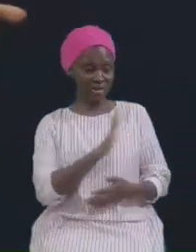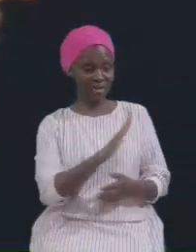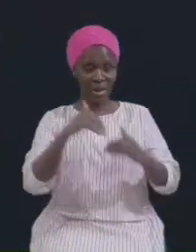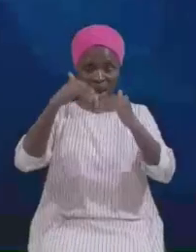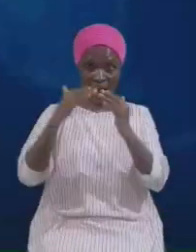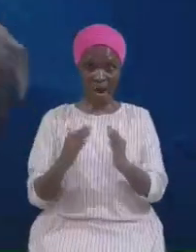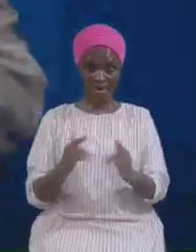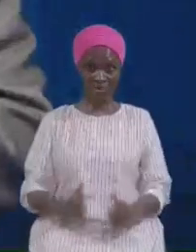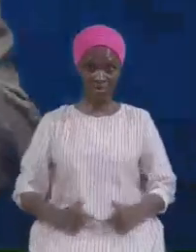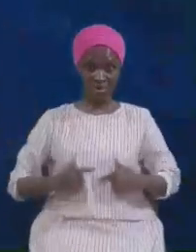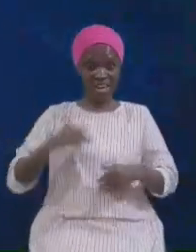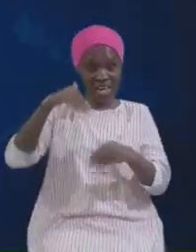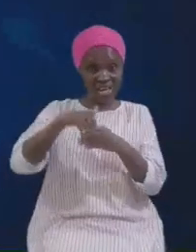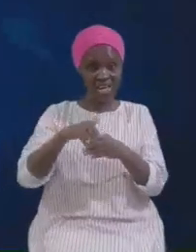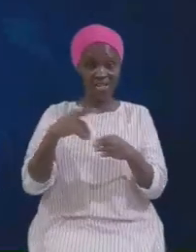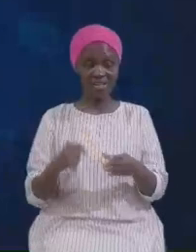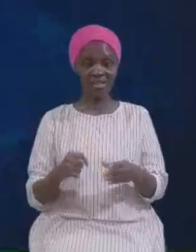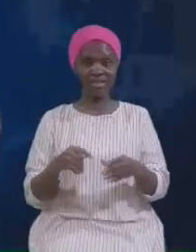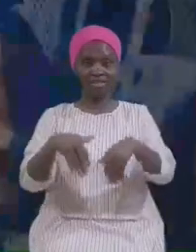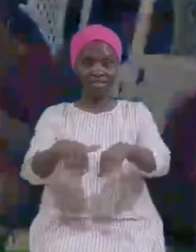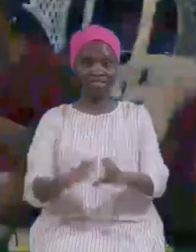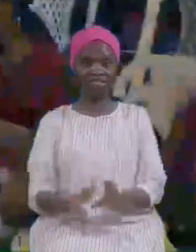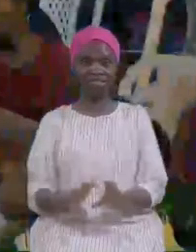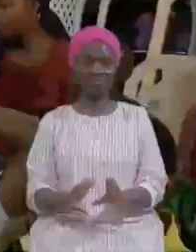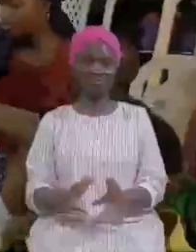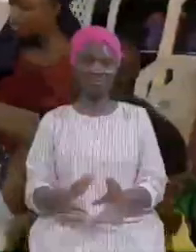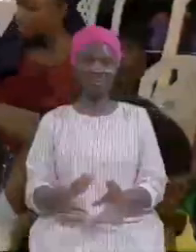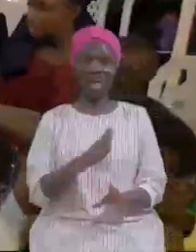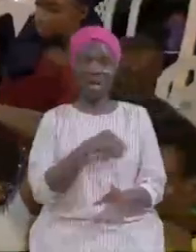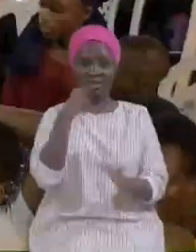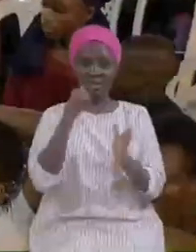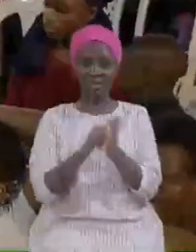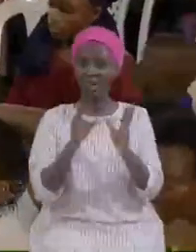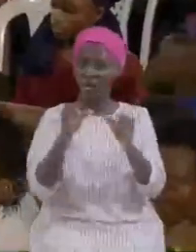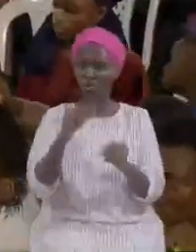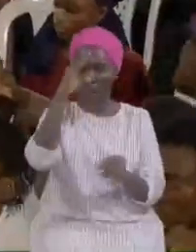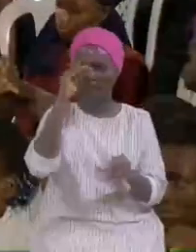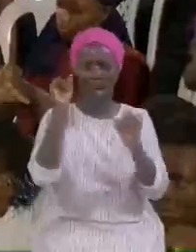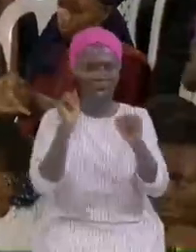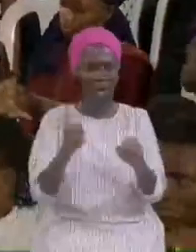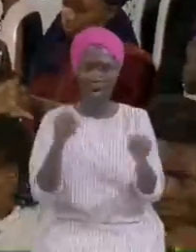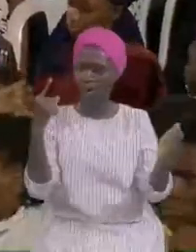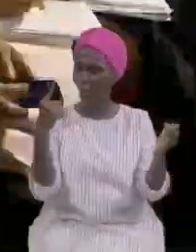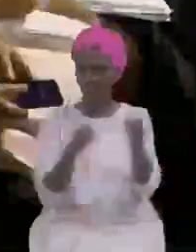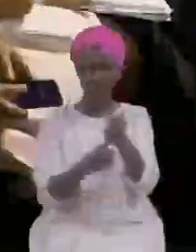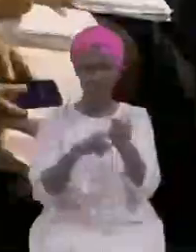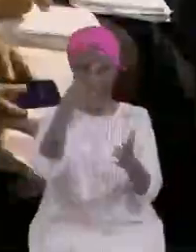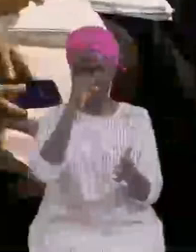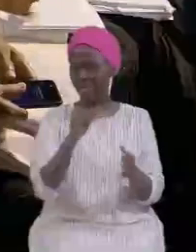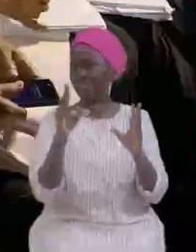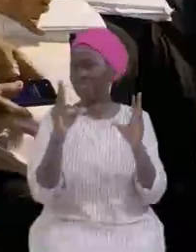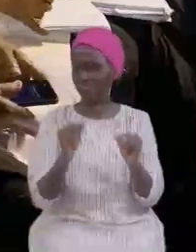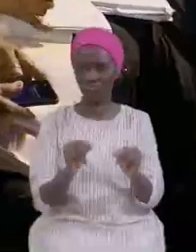demeure dans les sépulcres et personne ne pouvait plus le lier, même avec une chaîne.